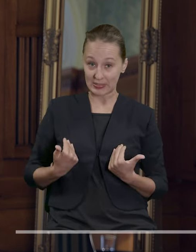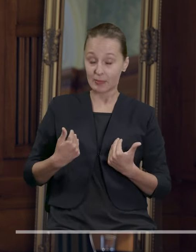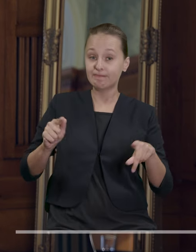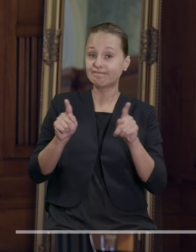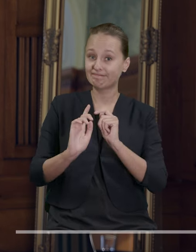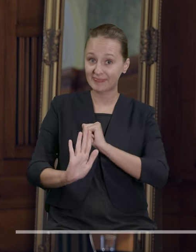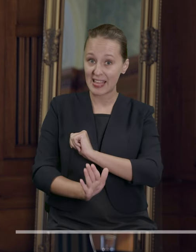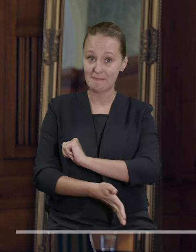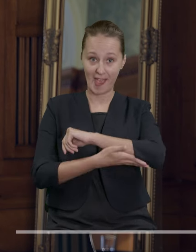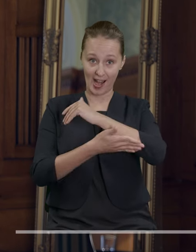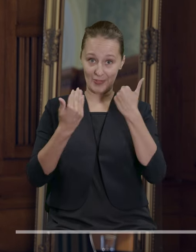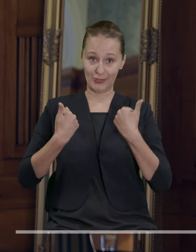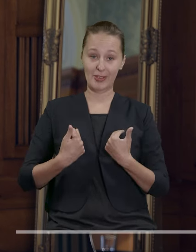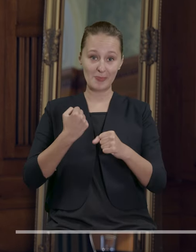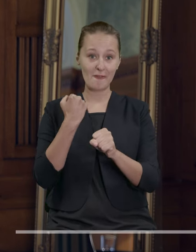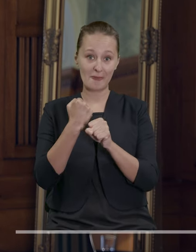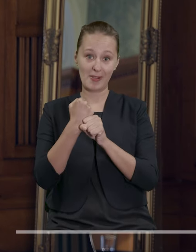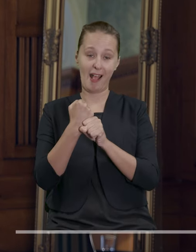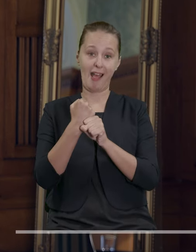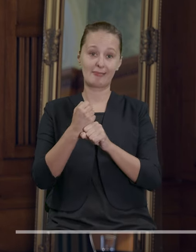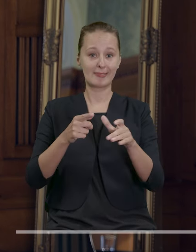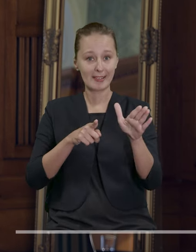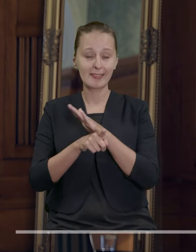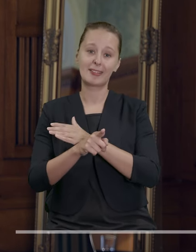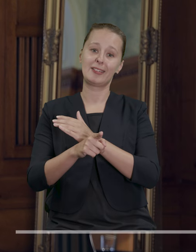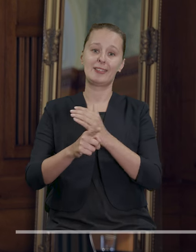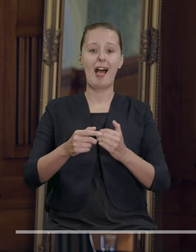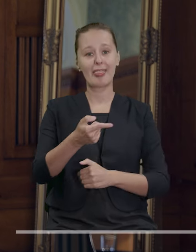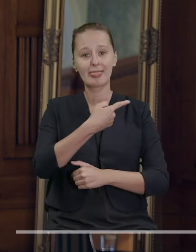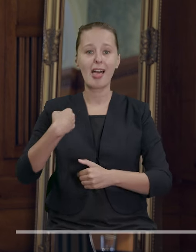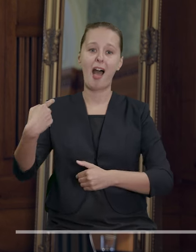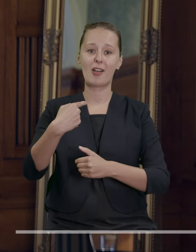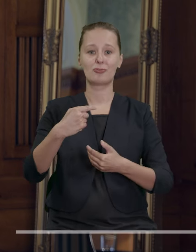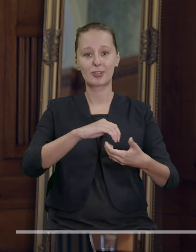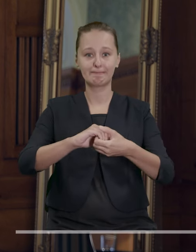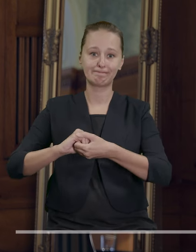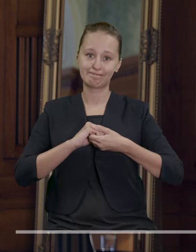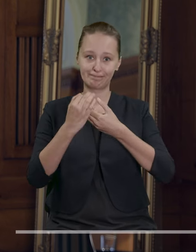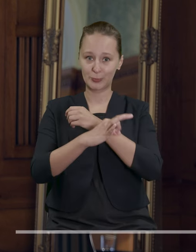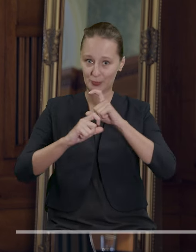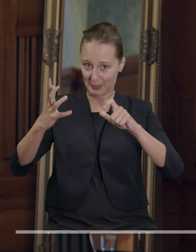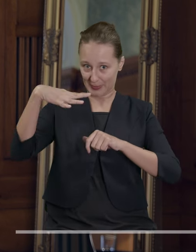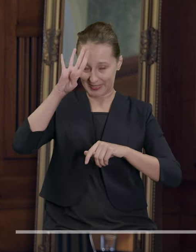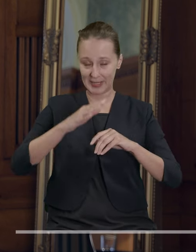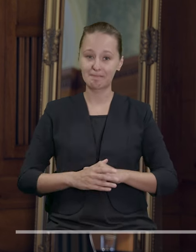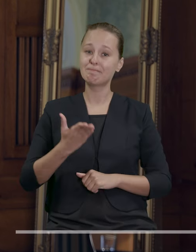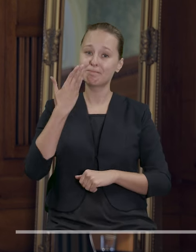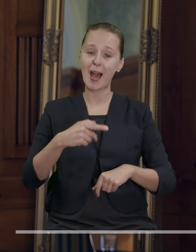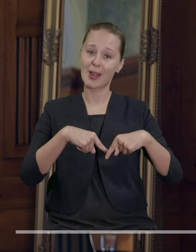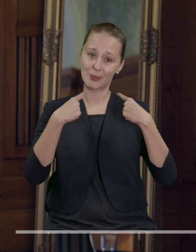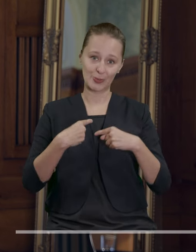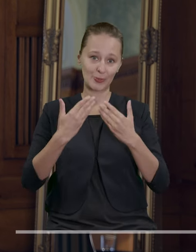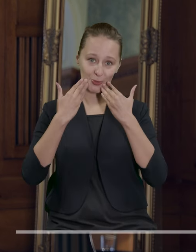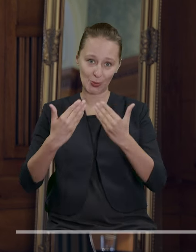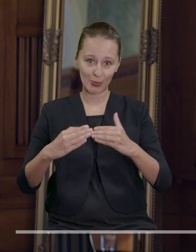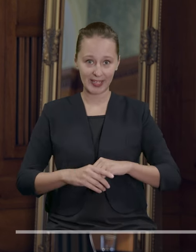i wspieraliście mnie w pracy na rzecz i dla dobra naszej Alma Mater. Bardzo